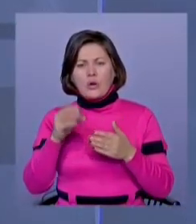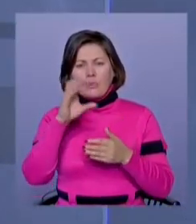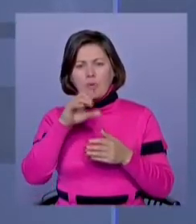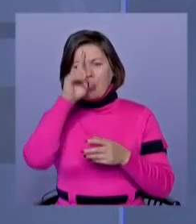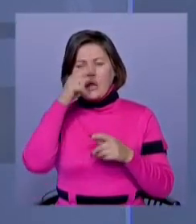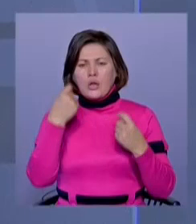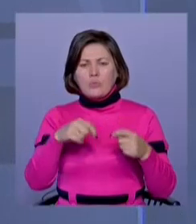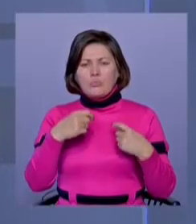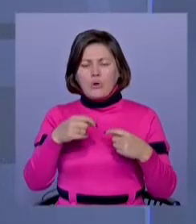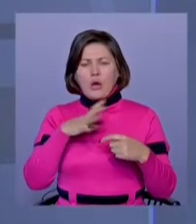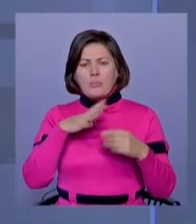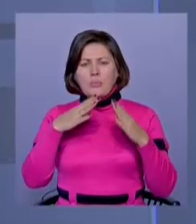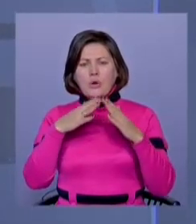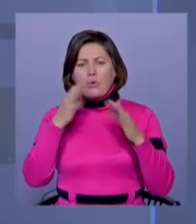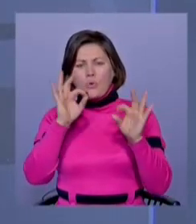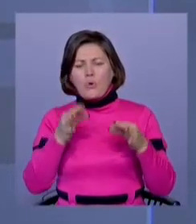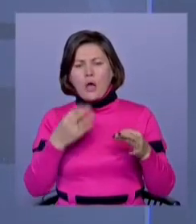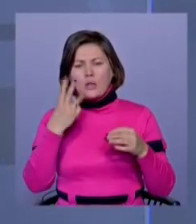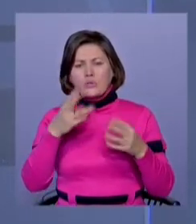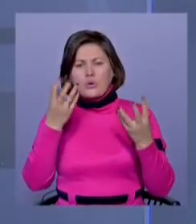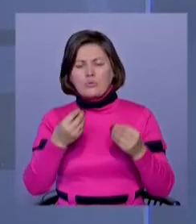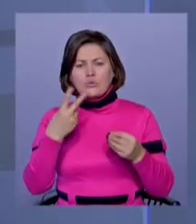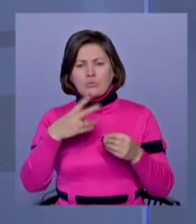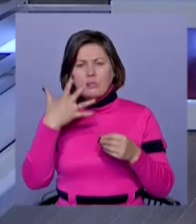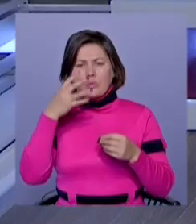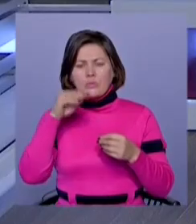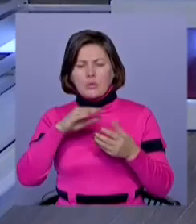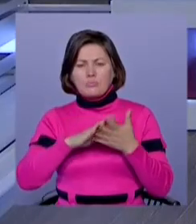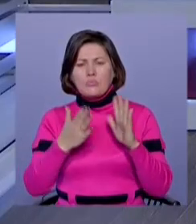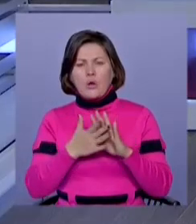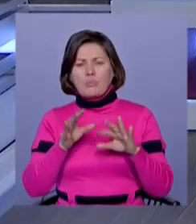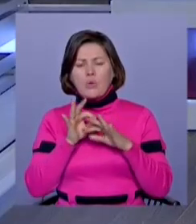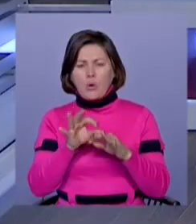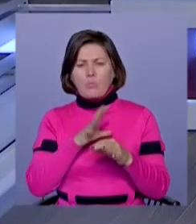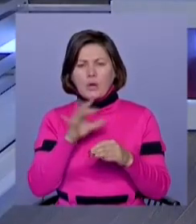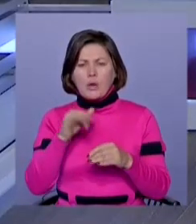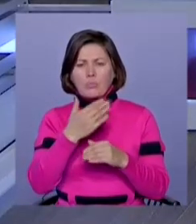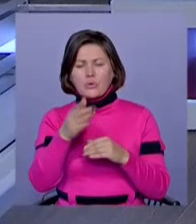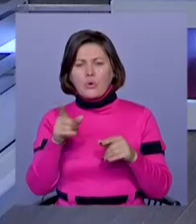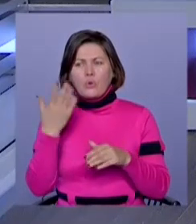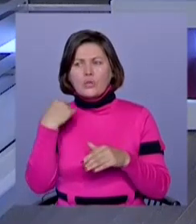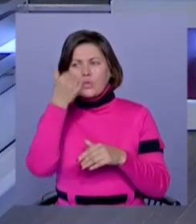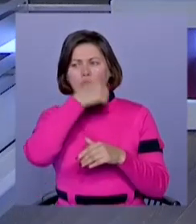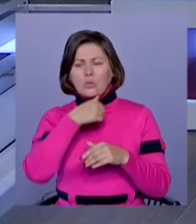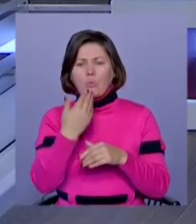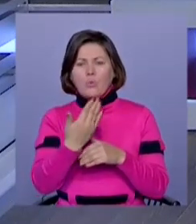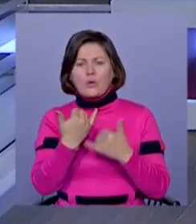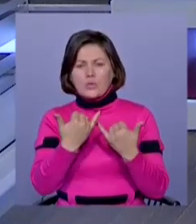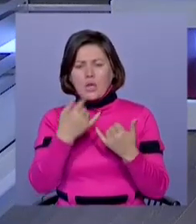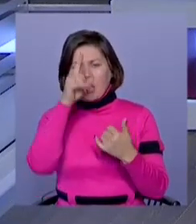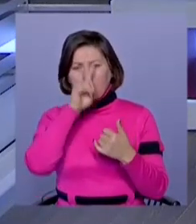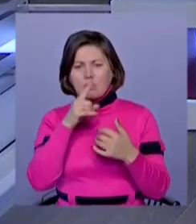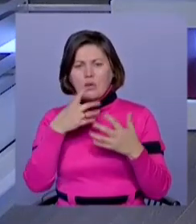саудасы қызған. Күздің алғашқы 30 күнінде 25 мың келісім шарт жасалыпты. Бұл өткен жылғы осы аймен